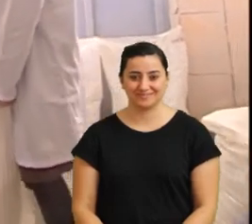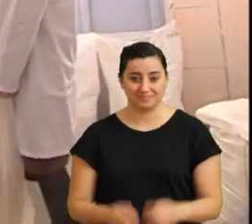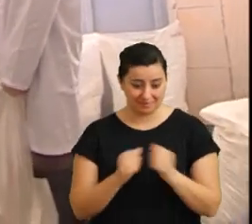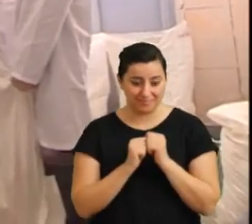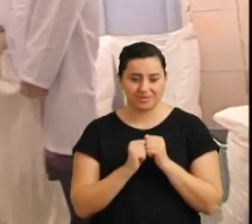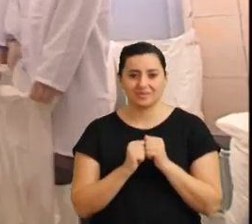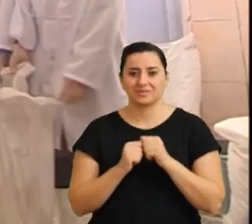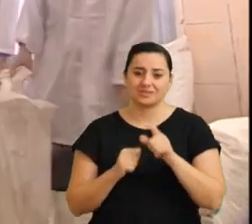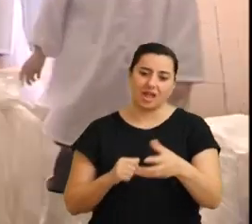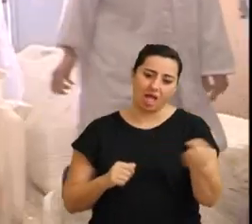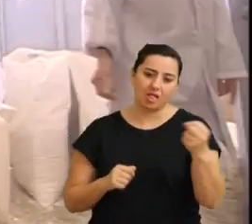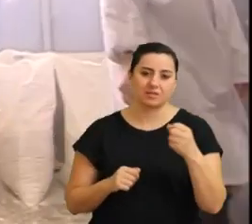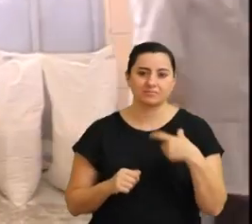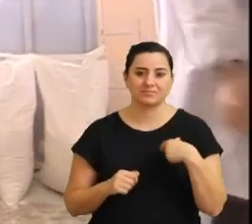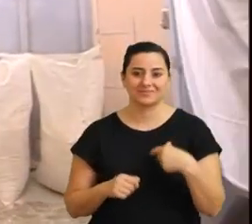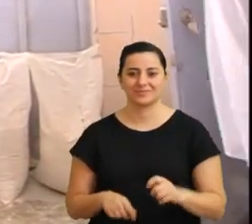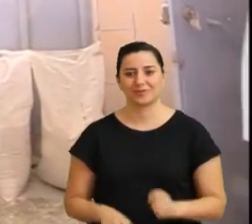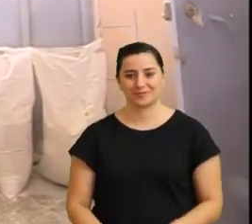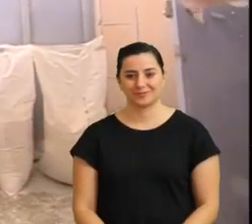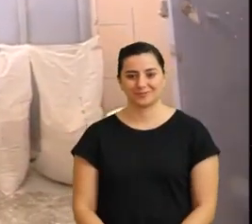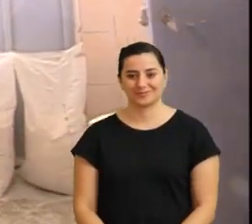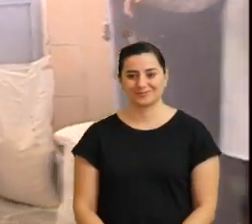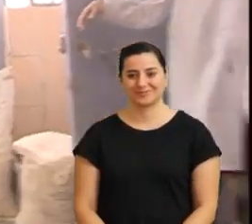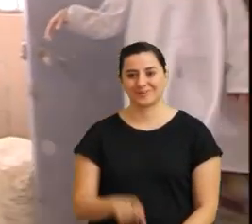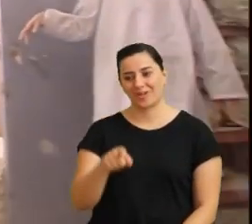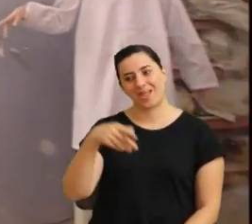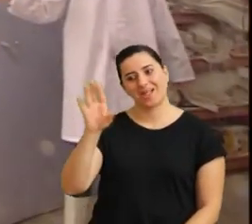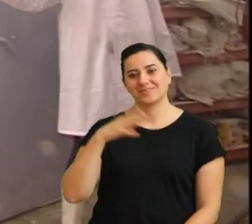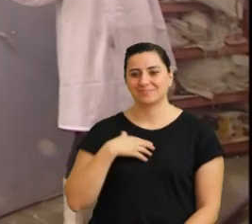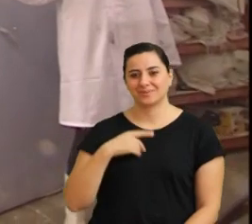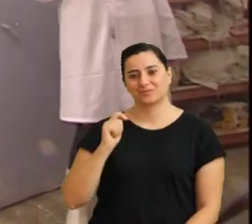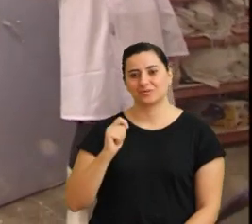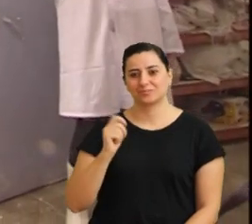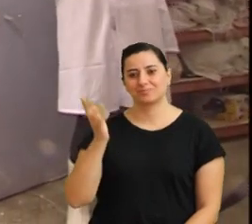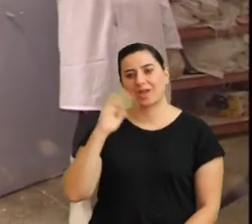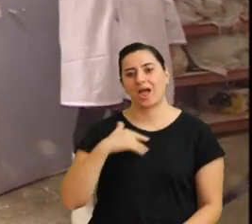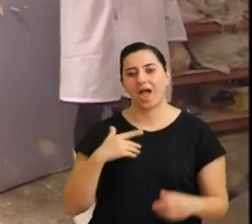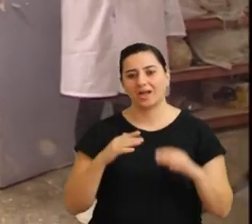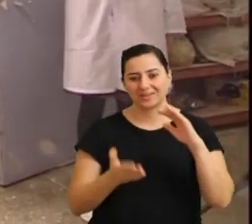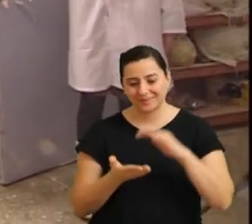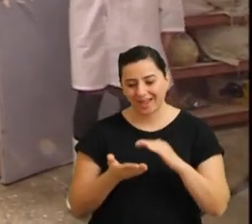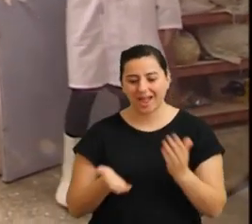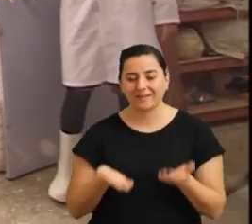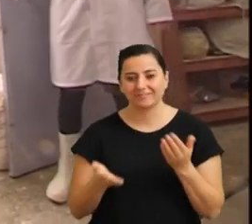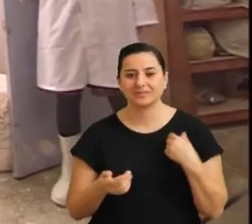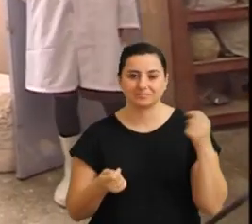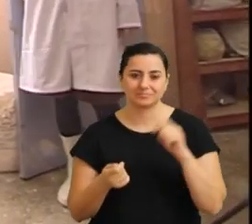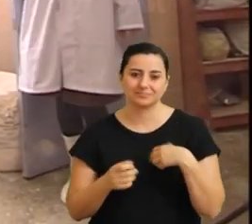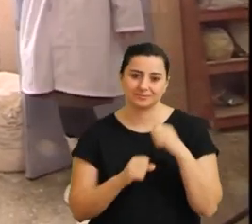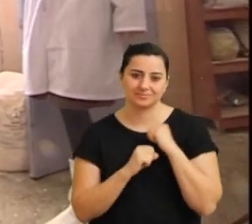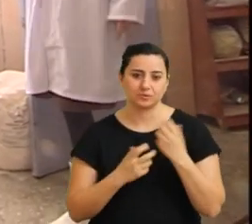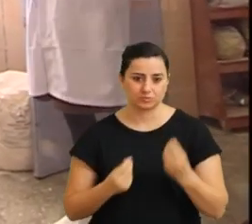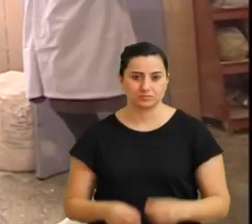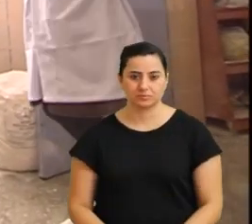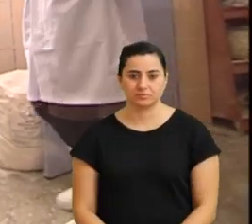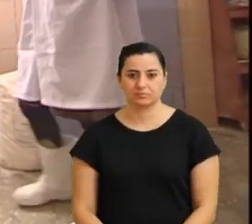Tut. Bunu sen alırsın. He. Onu sen al. Onu sen al, ben daha yeni çuvalımı ben doldurayım, onu götüreyim,